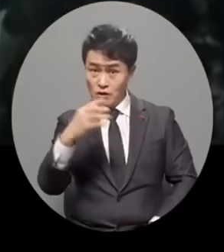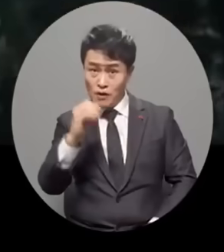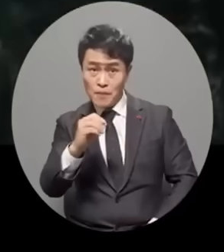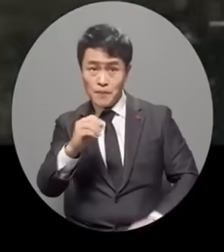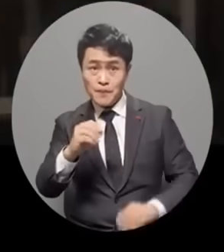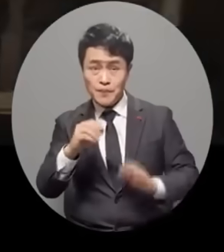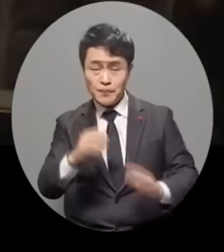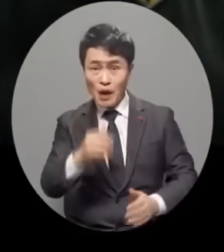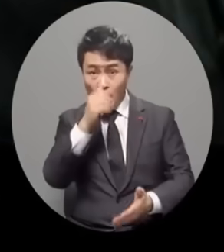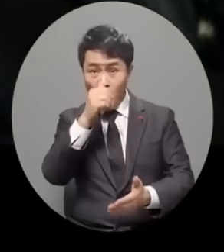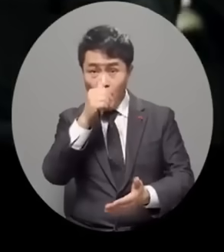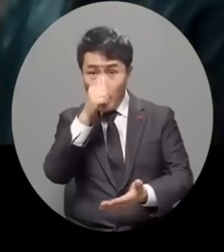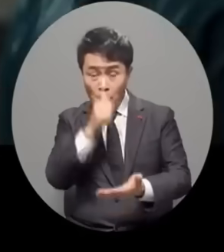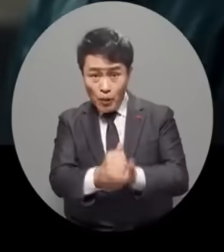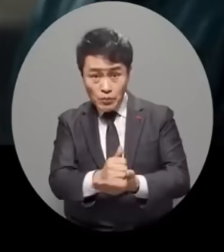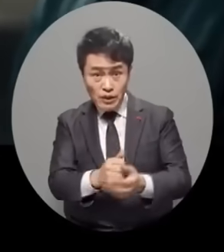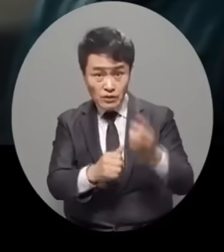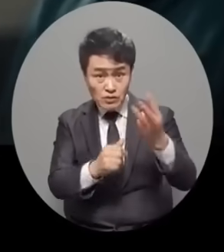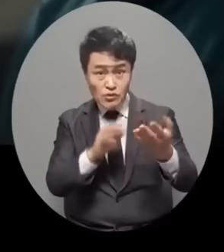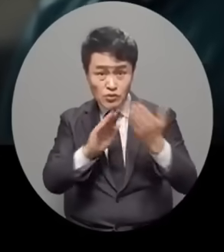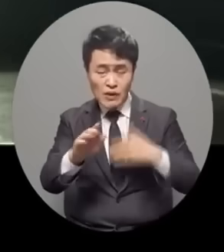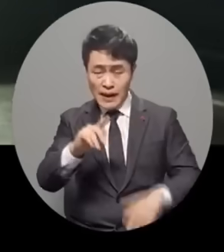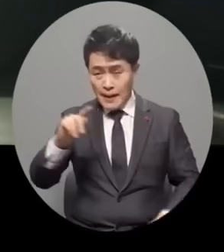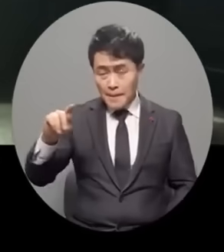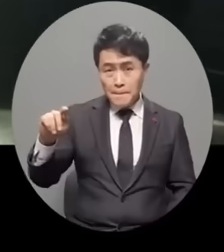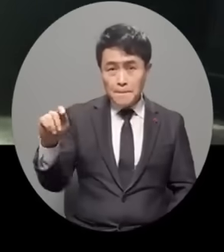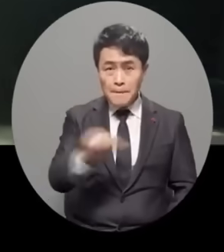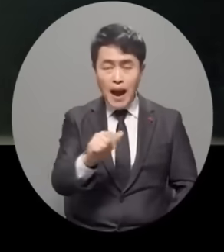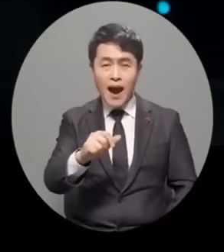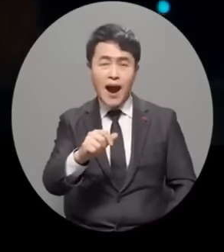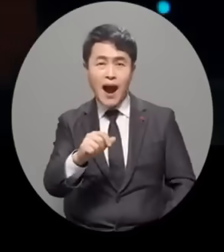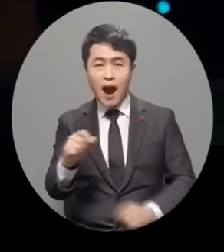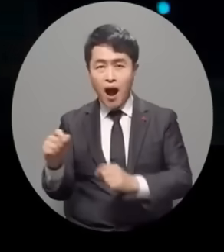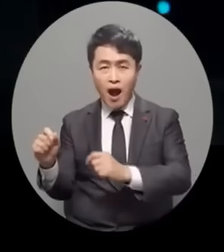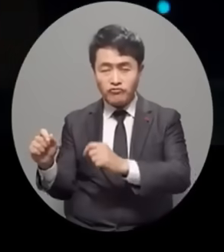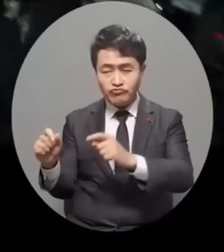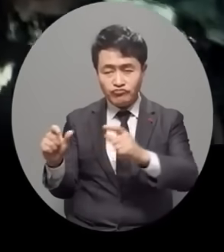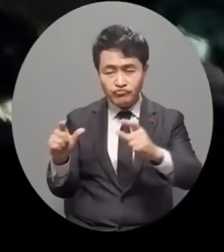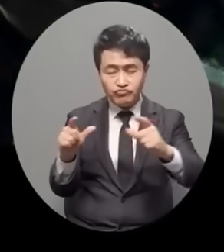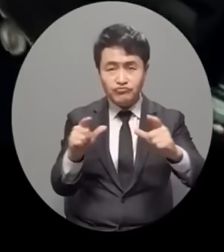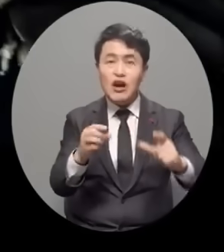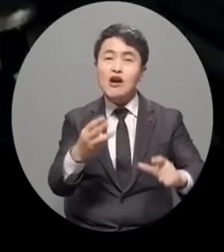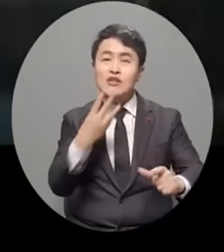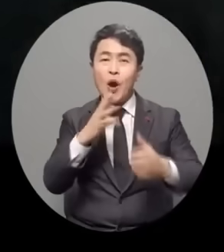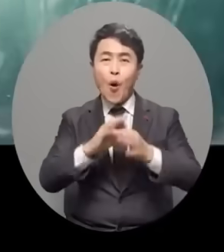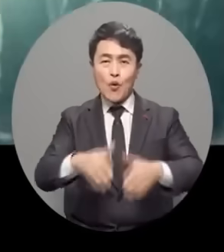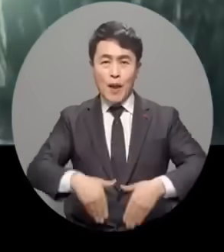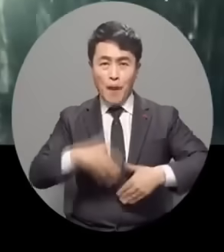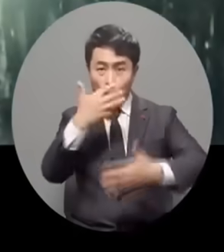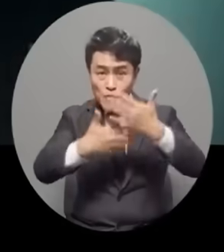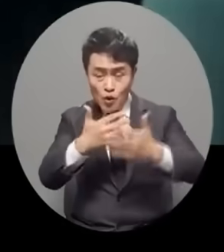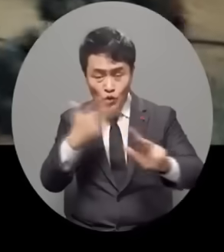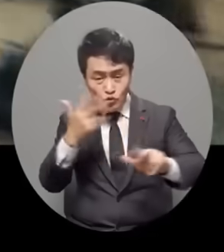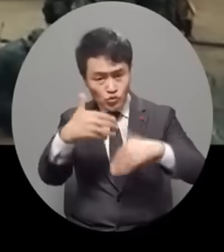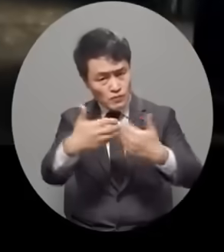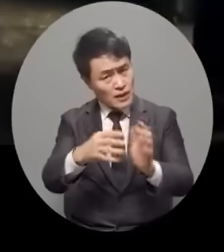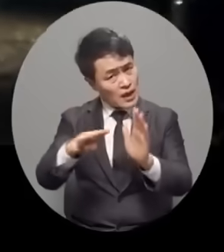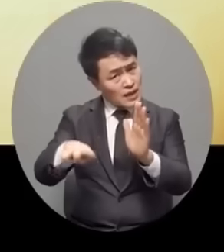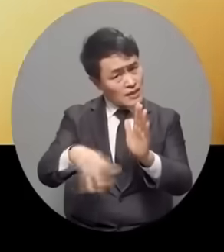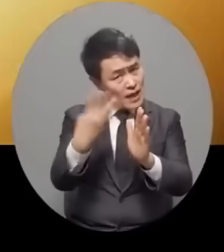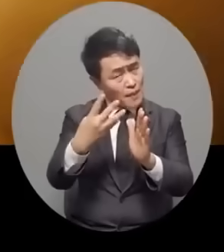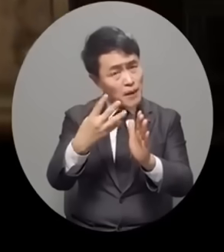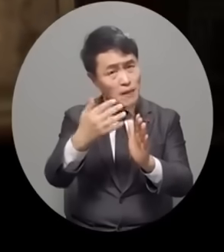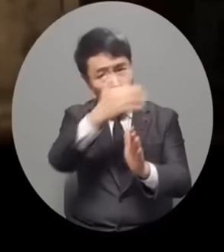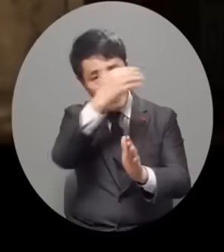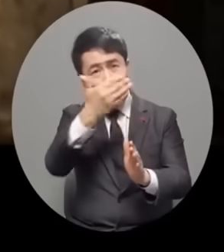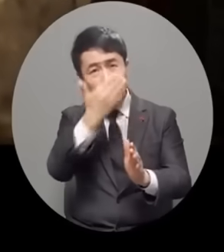동원한 범죄도시 3 이후 가장 빠른 속도로 흥행 상승 곡선을 그리고 있는 서울의 봄은 주말 사이 400만 관객 고지를